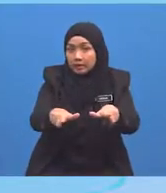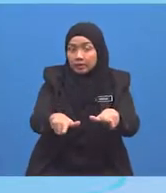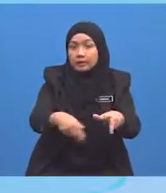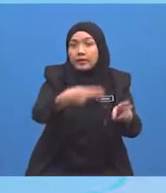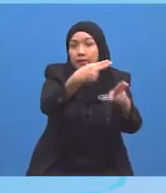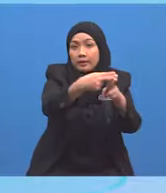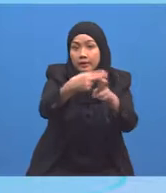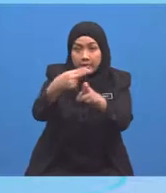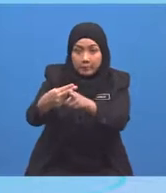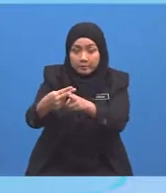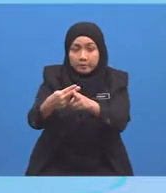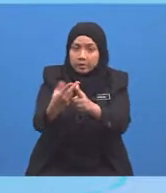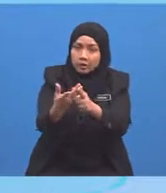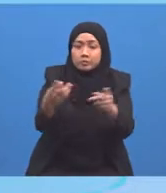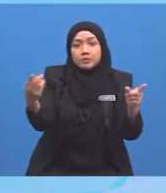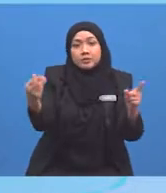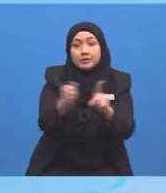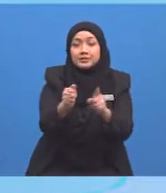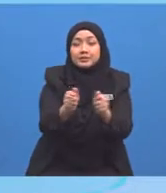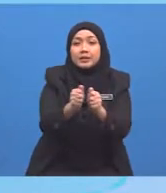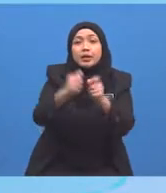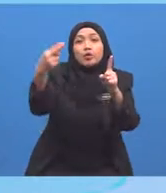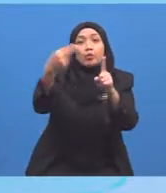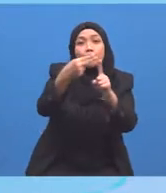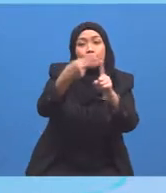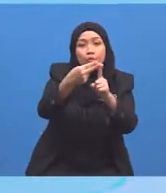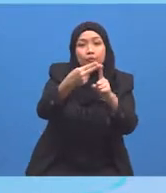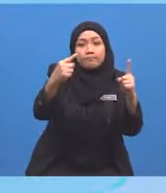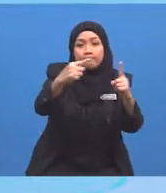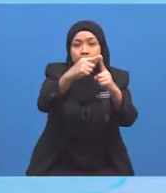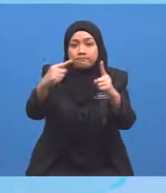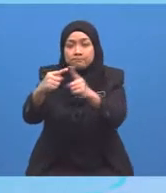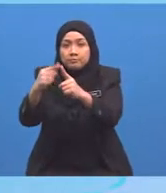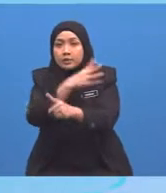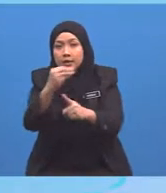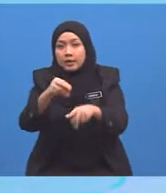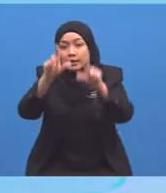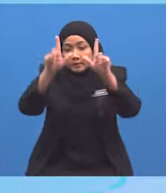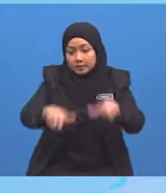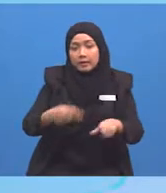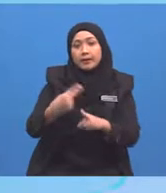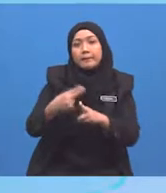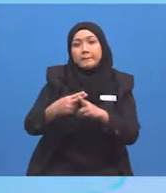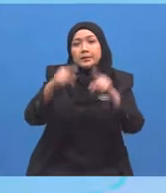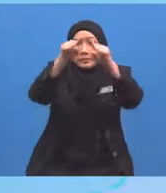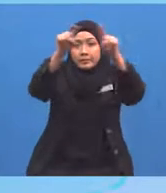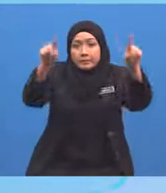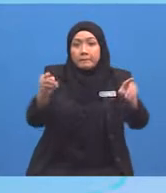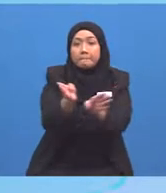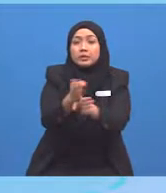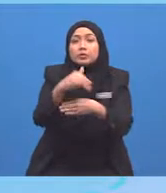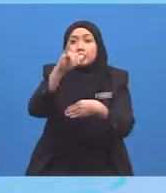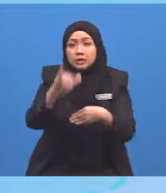supaya menjadi satu bentuk tertutup. Dan langkah yang terakhir